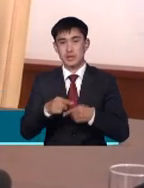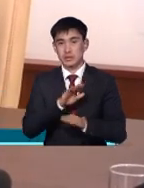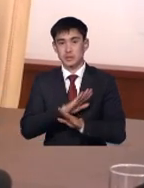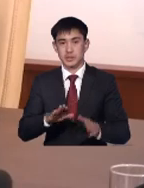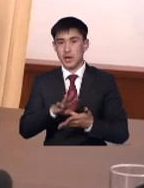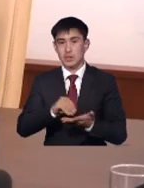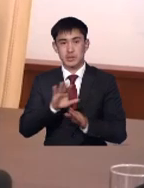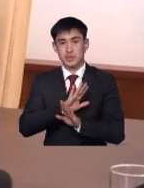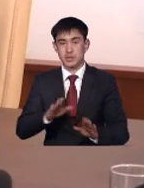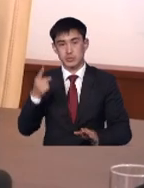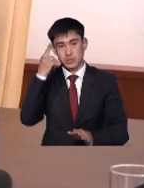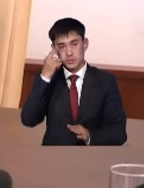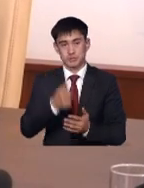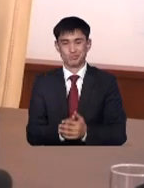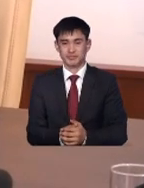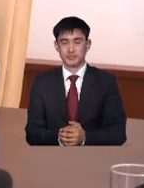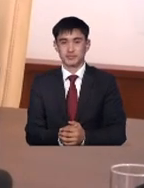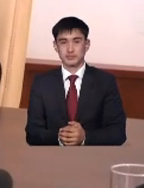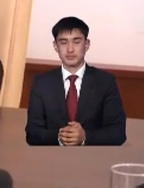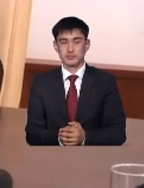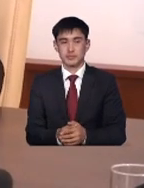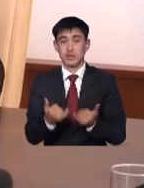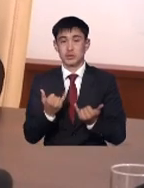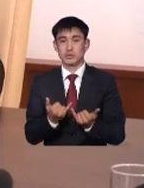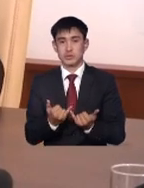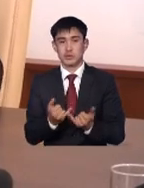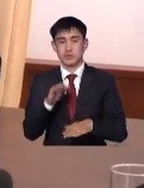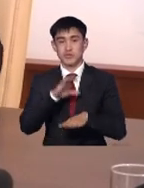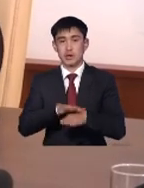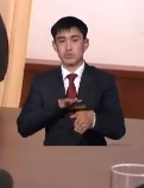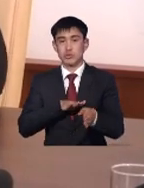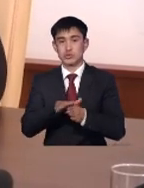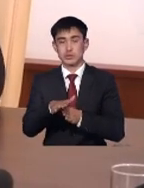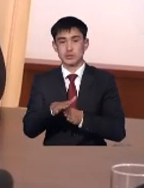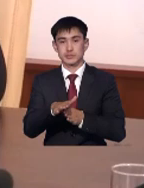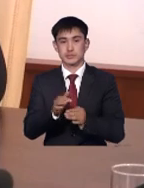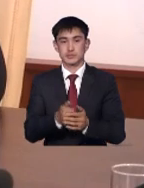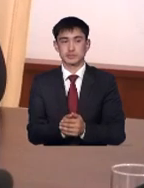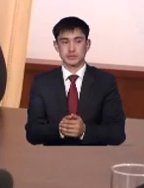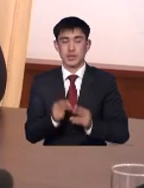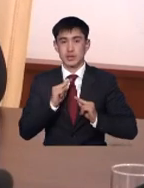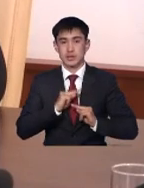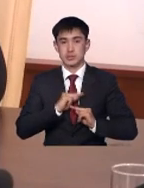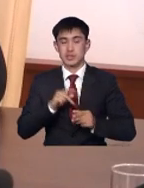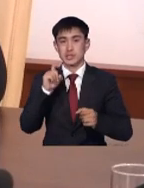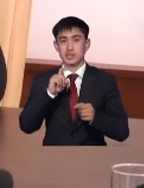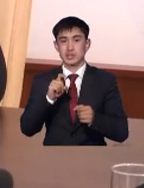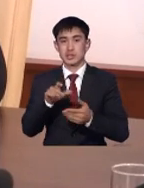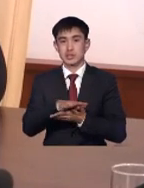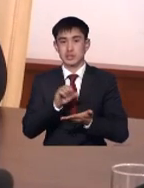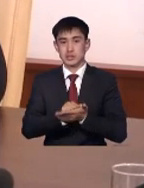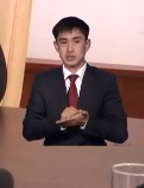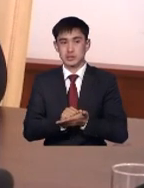қайталанбайды деп ойлаймын. Енді бірақта осы факт бойынша қызметке кір келтіретін тәртіптік